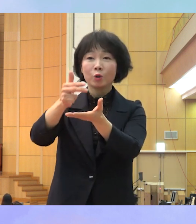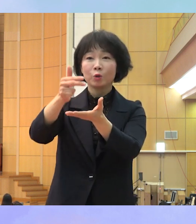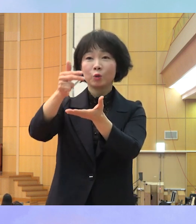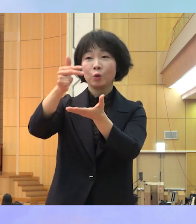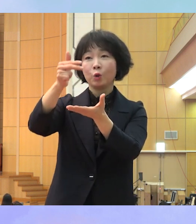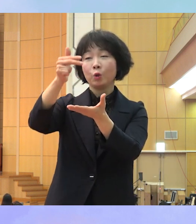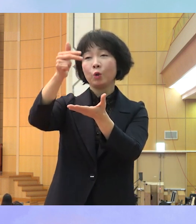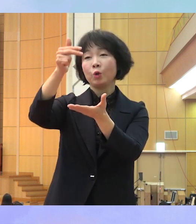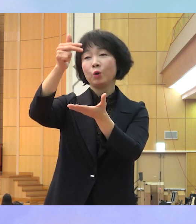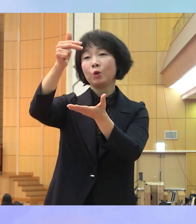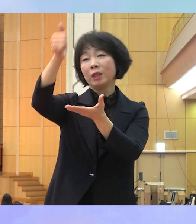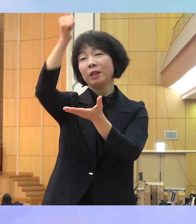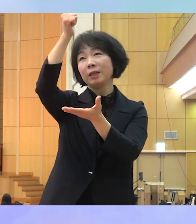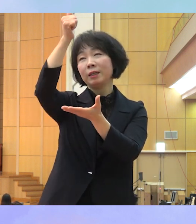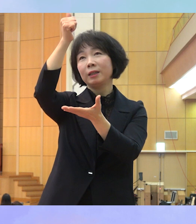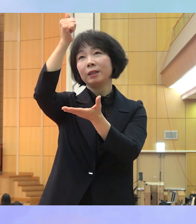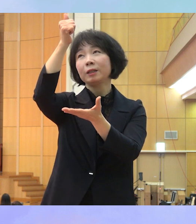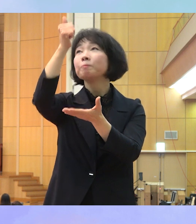떠나셨던